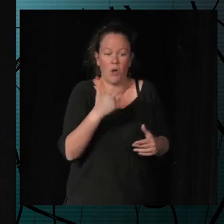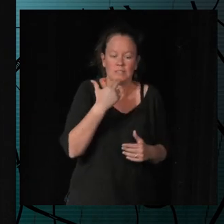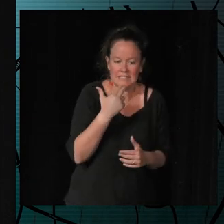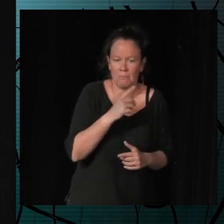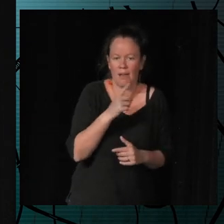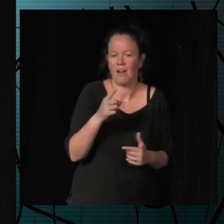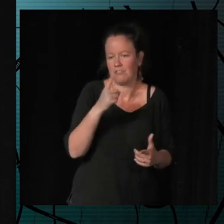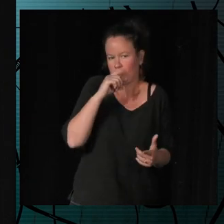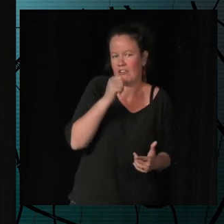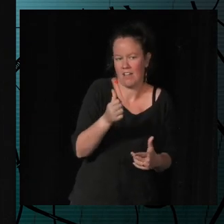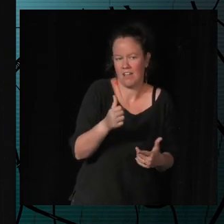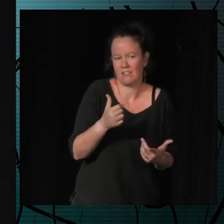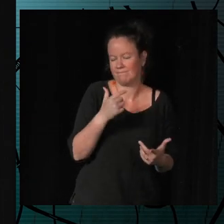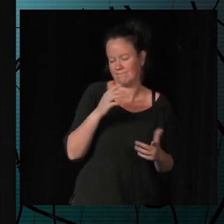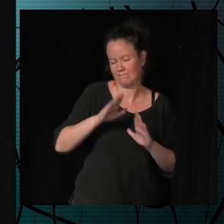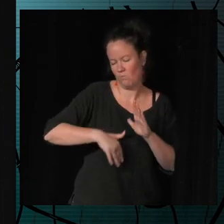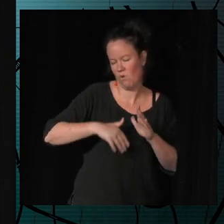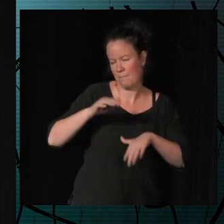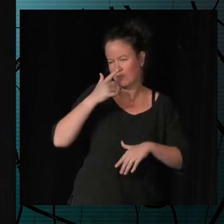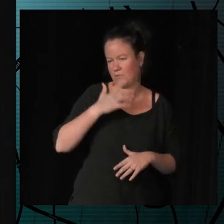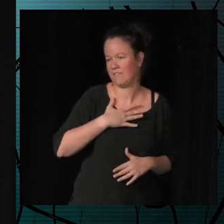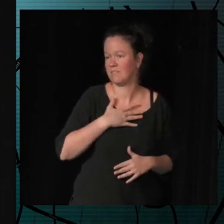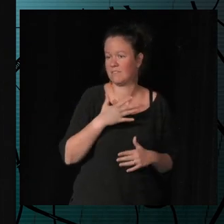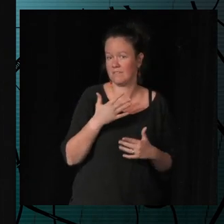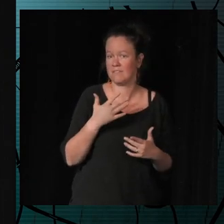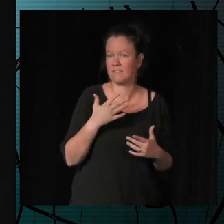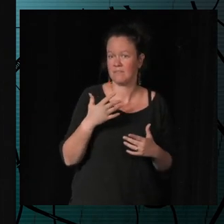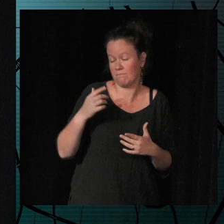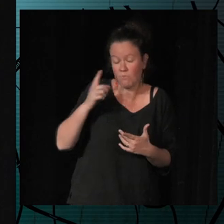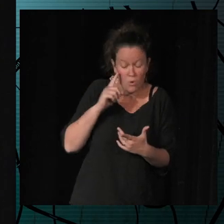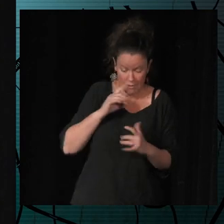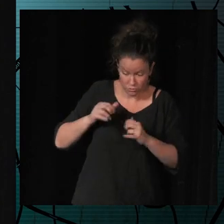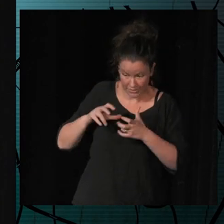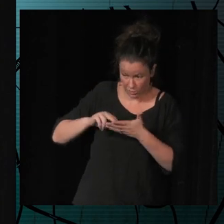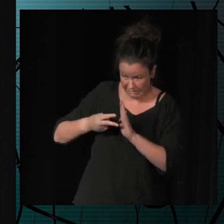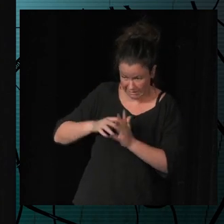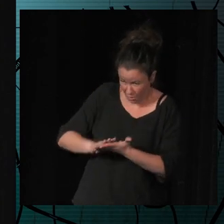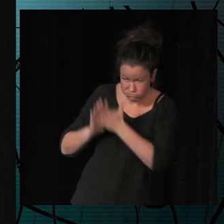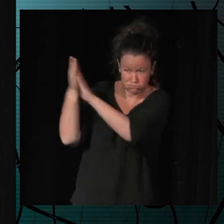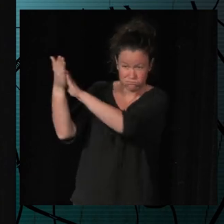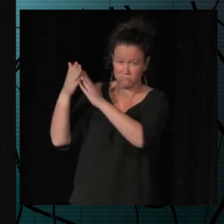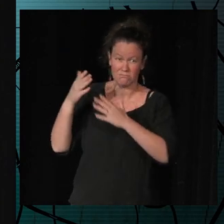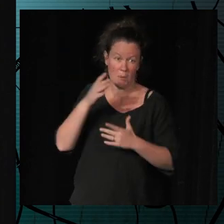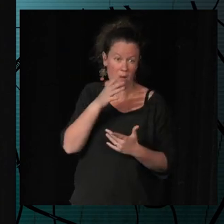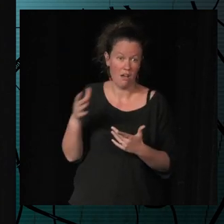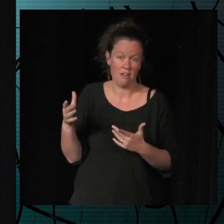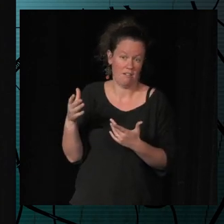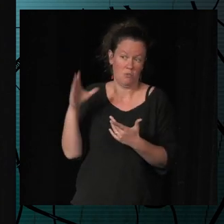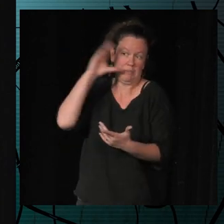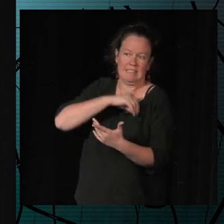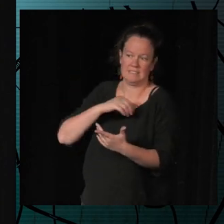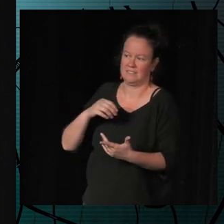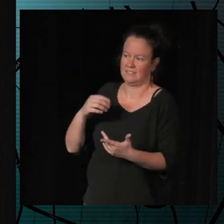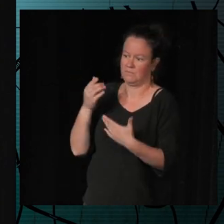effectivement relatif à à différentes technologies sur un jeux vidéo qui progresse évidemment de façon exponentielle en terme de capacité de de